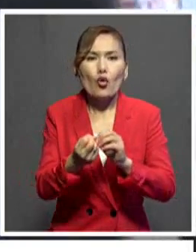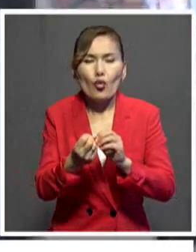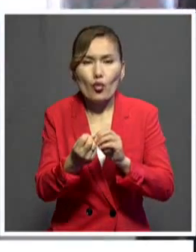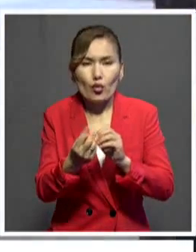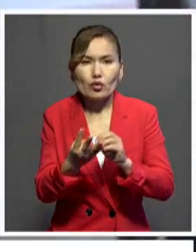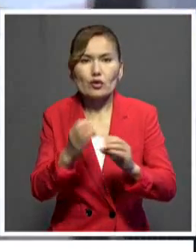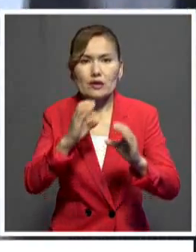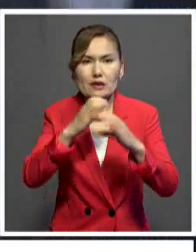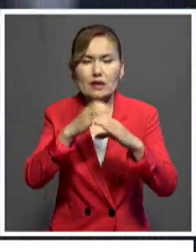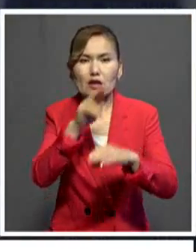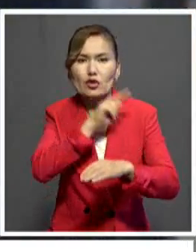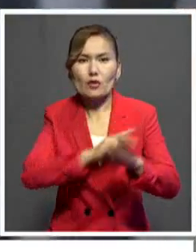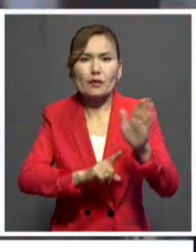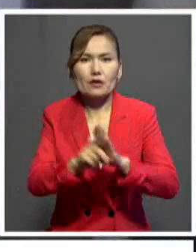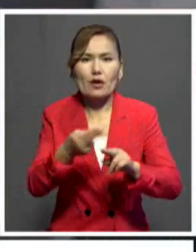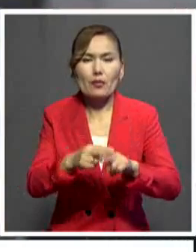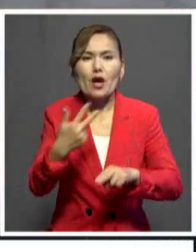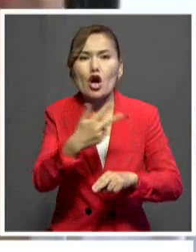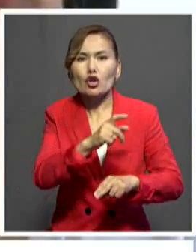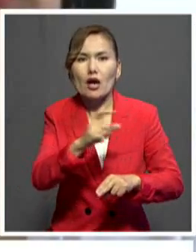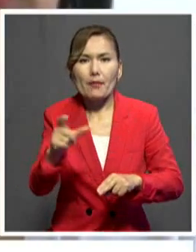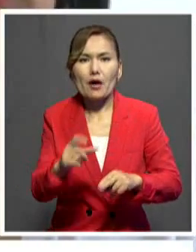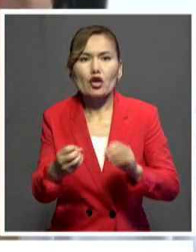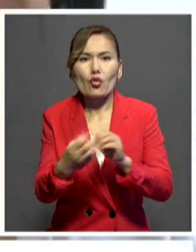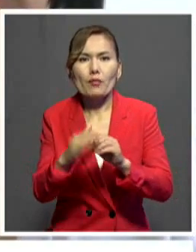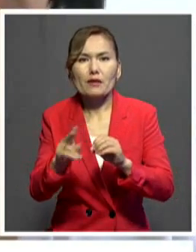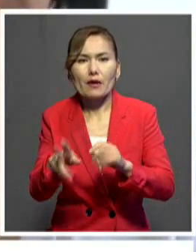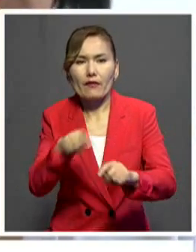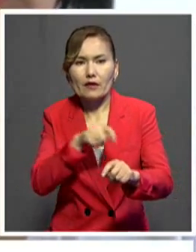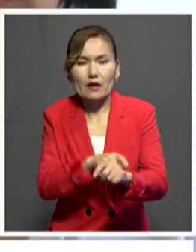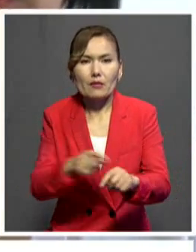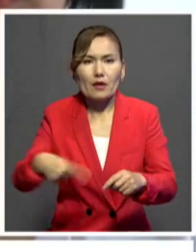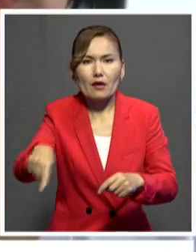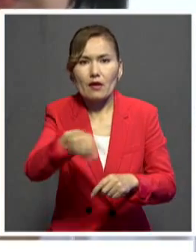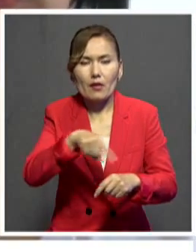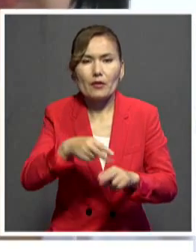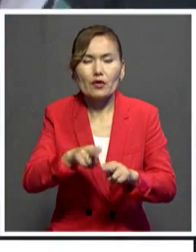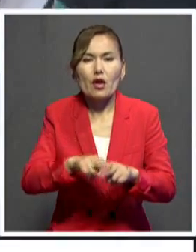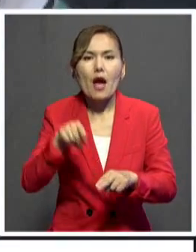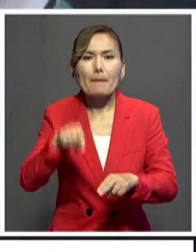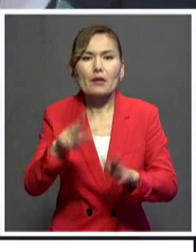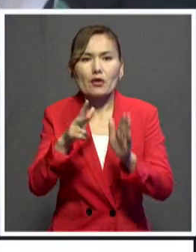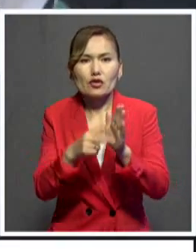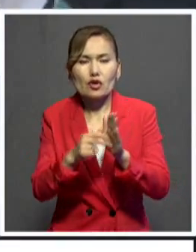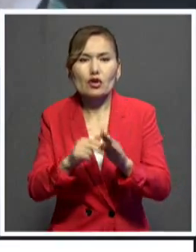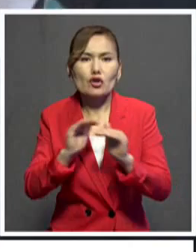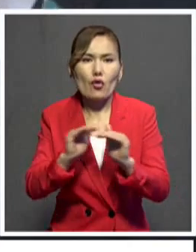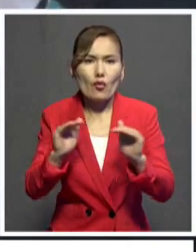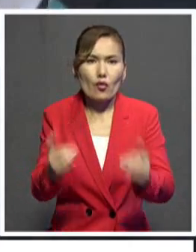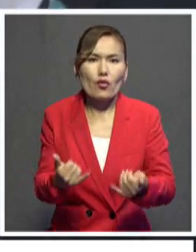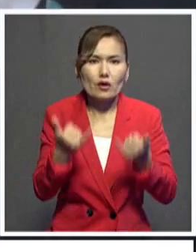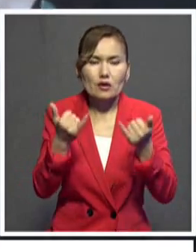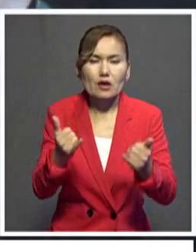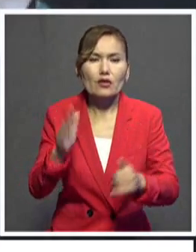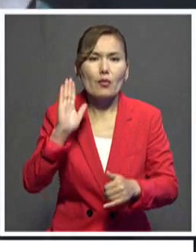істейтін болады. Үш қабатты нысан 15 мың шаршы метрді алып жатыр және мұнда 1800 оқушы мен студентке арналған үйірмелер